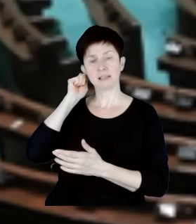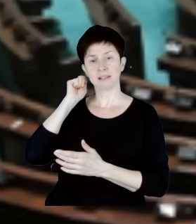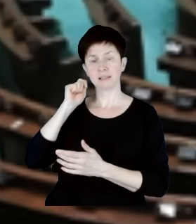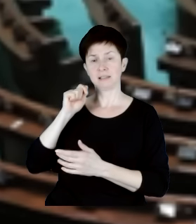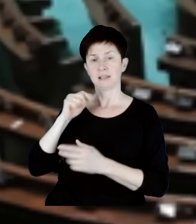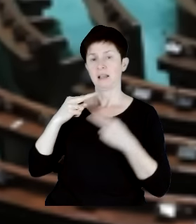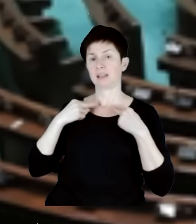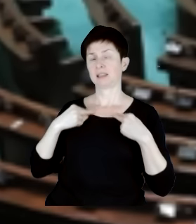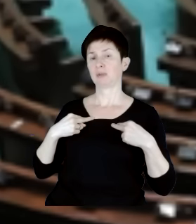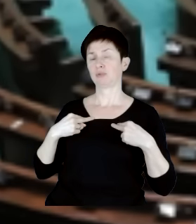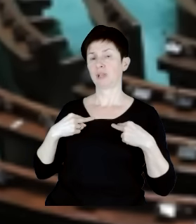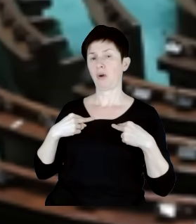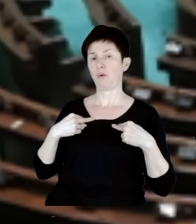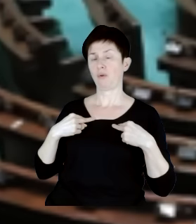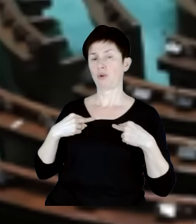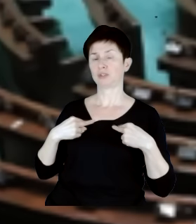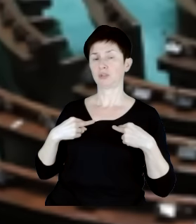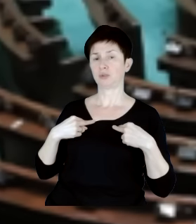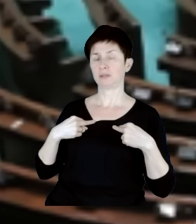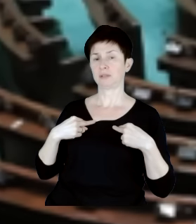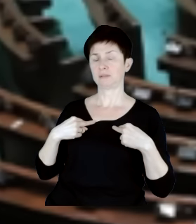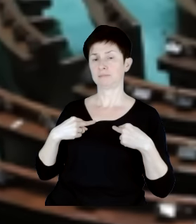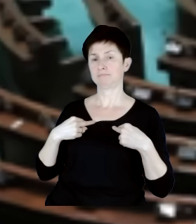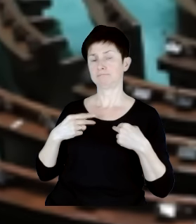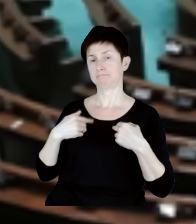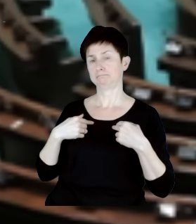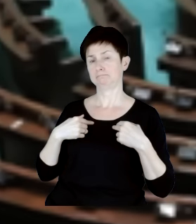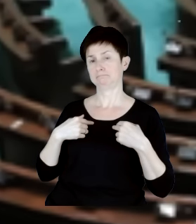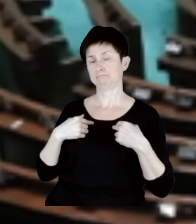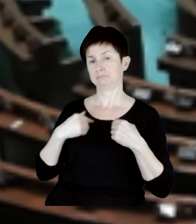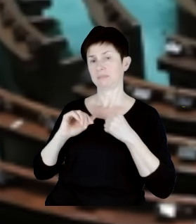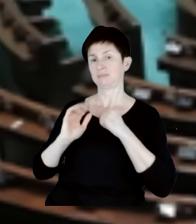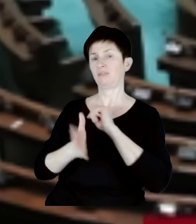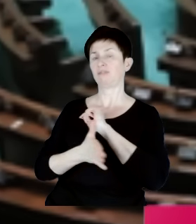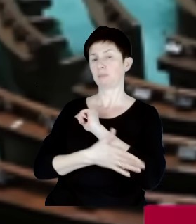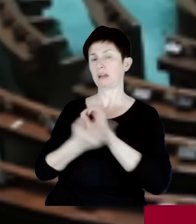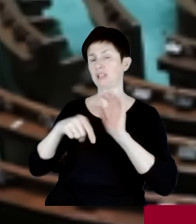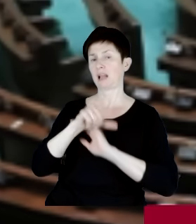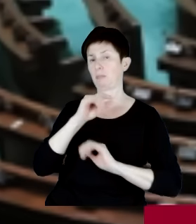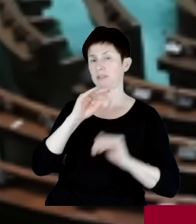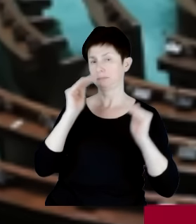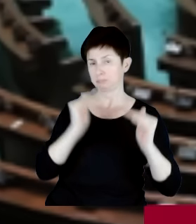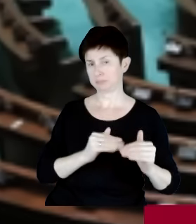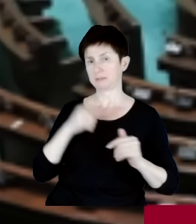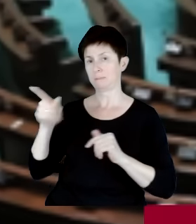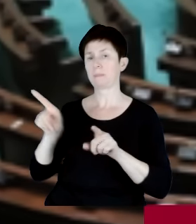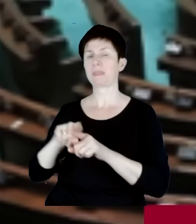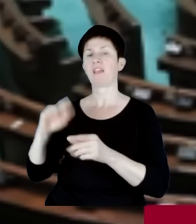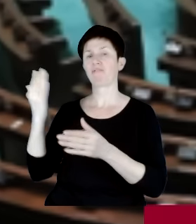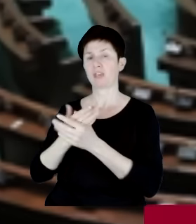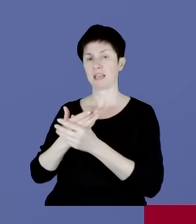Konstytucyjnego, który był wiązany z obozem Prawa i Sprawiedliwości, poparcie spadło dla tej formacji. Prawa kobiet i przedsiębiorcy. Po tym,